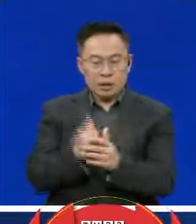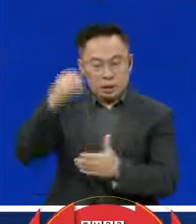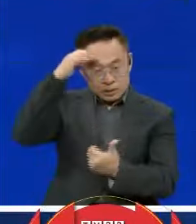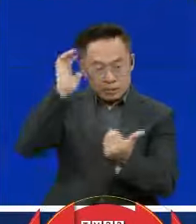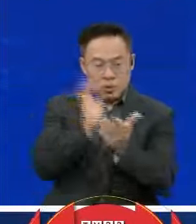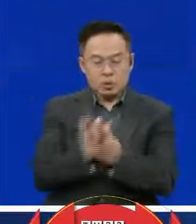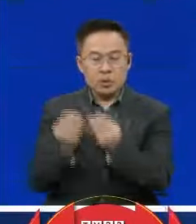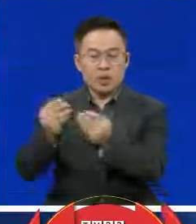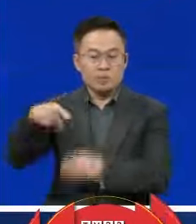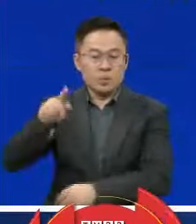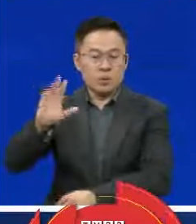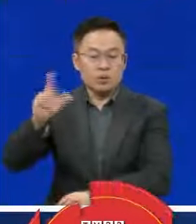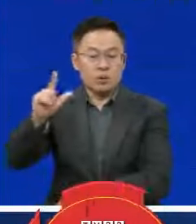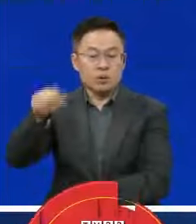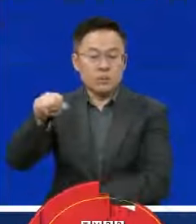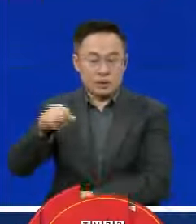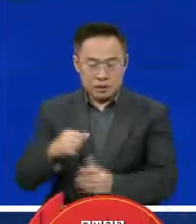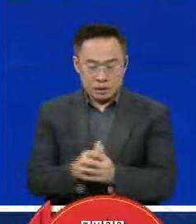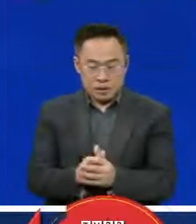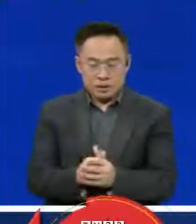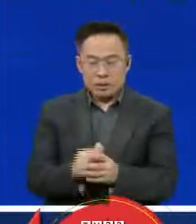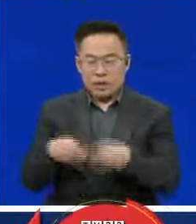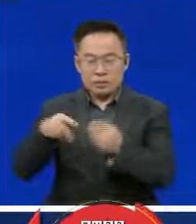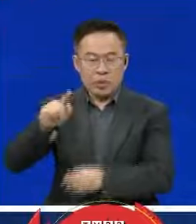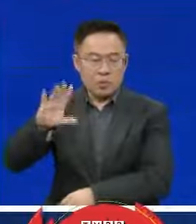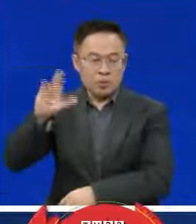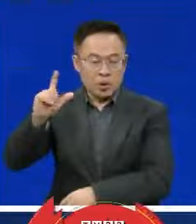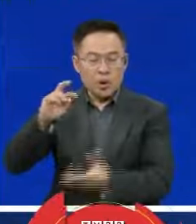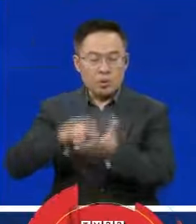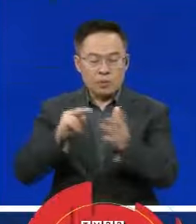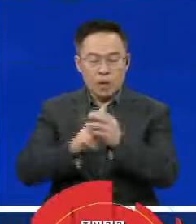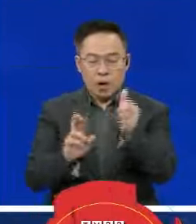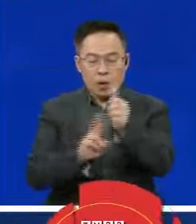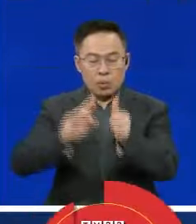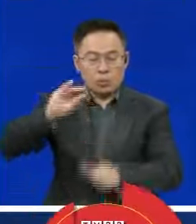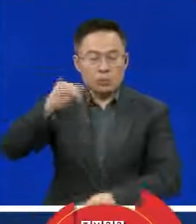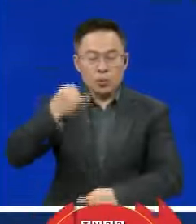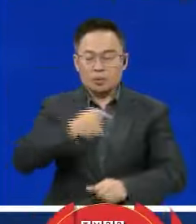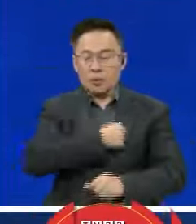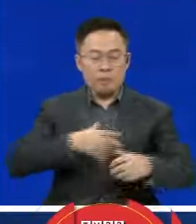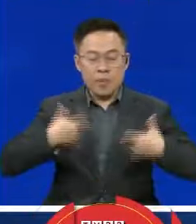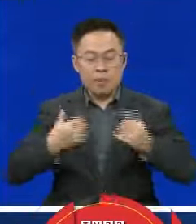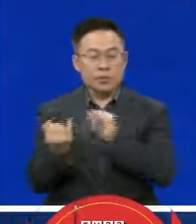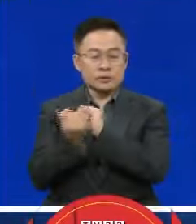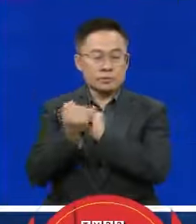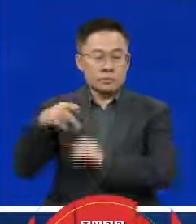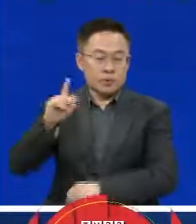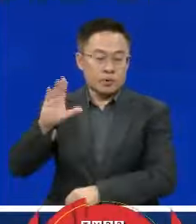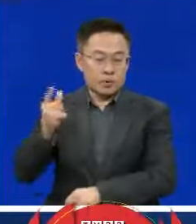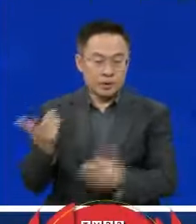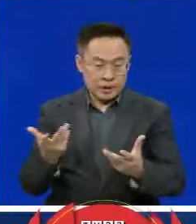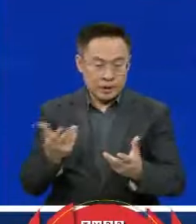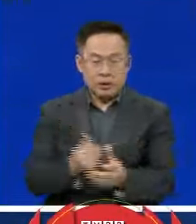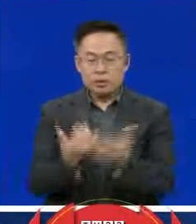นไปนะครับหรือถ้าเกิดหลุดไปแล้วใครบางคนอาจจะสบายใจหรือไม่สบายใจจับสังเกตดูก็แล้วกันฮะอ่ะทีนี้นายก